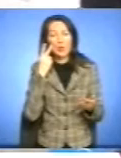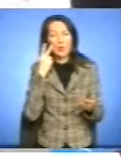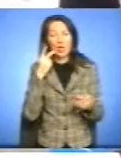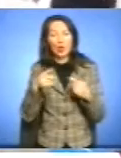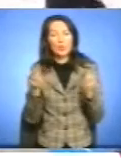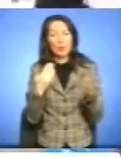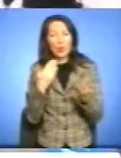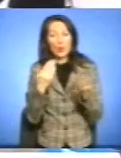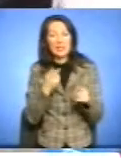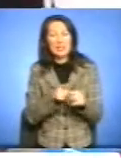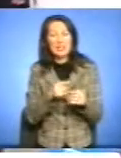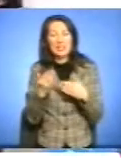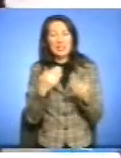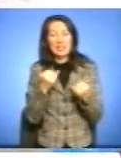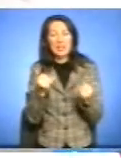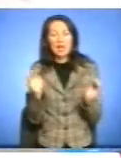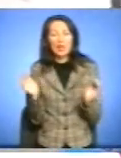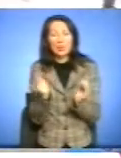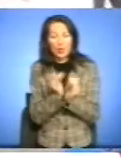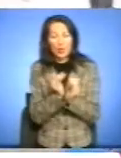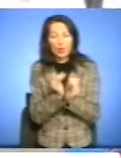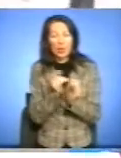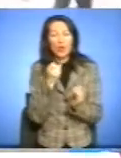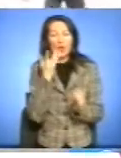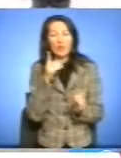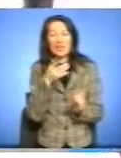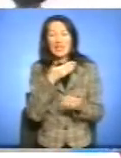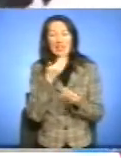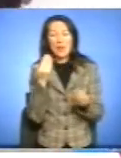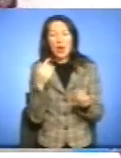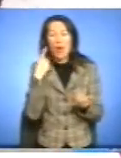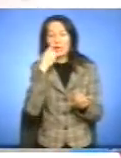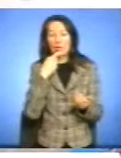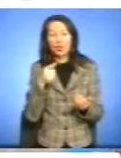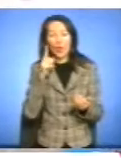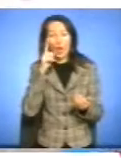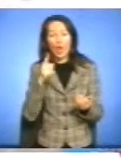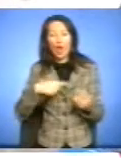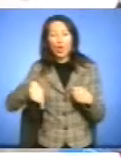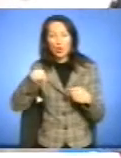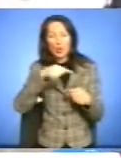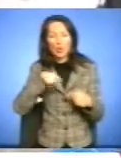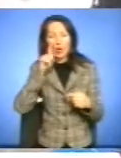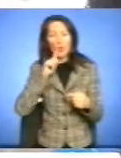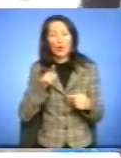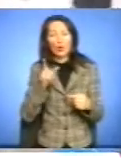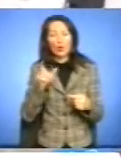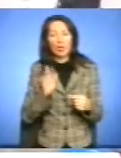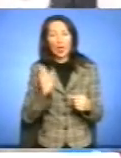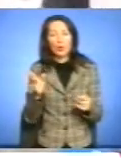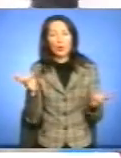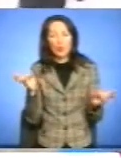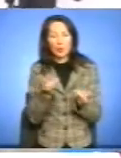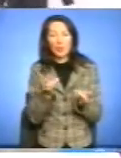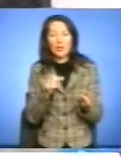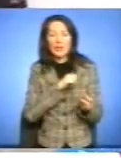ця дистанція для неї звужена, так, коли в неї немає власної зони комфорту, відповідно, вона буде потребувати самотності і